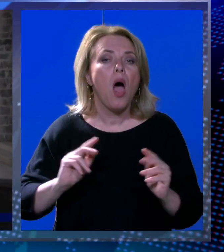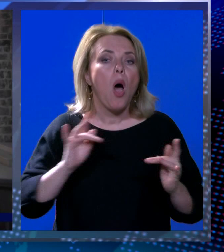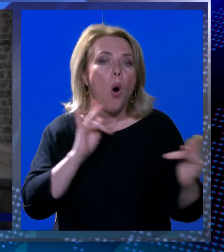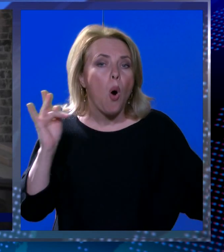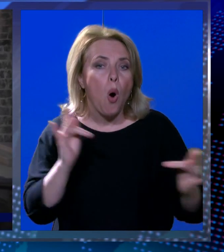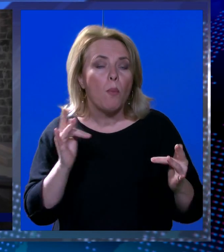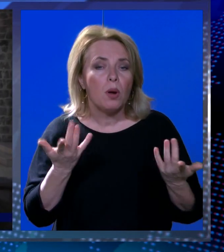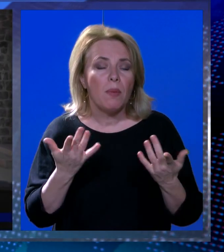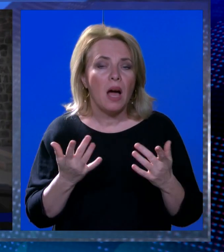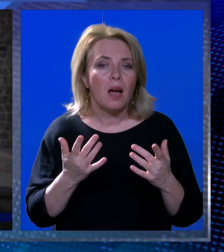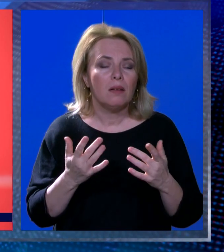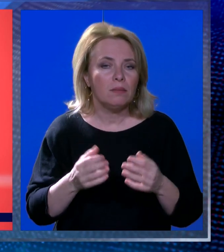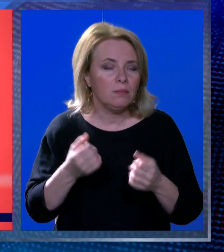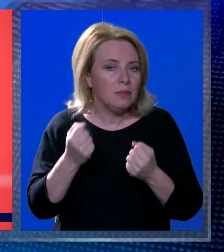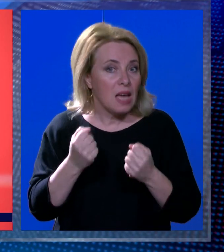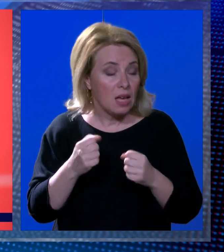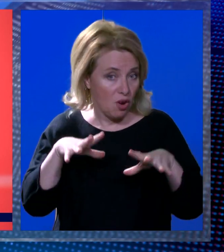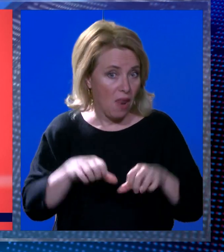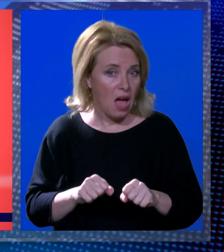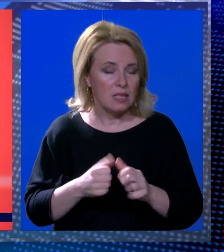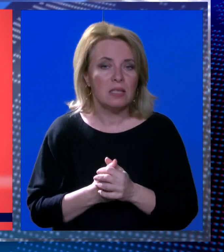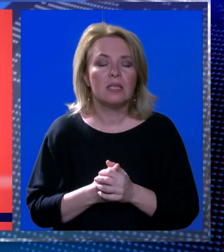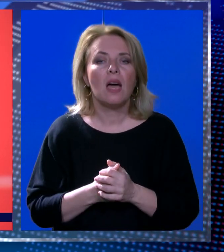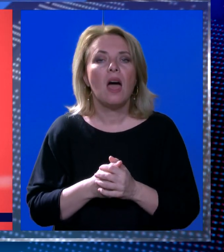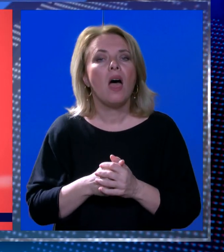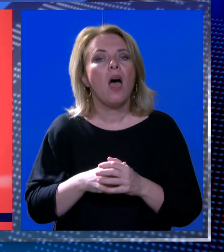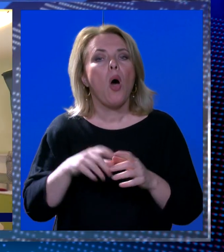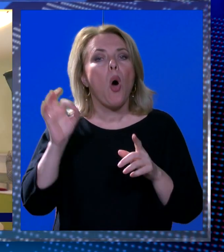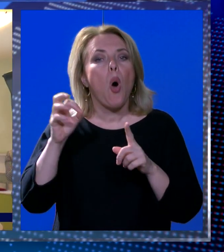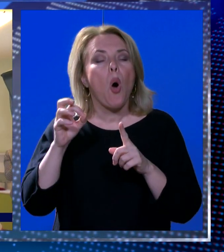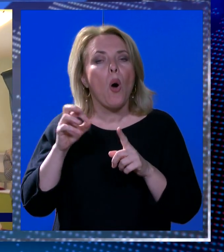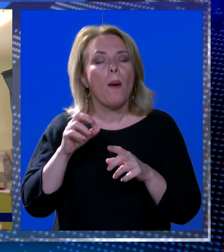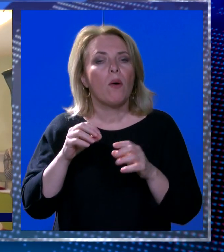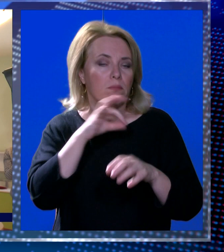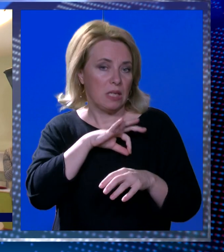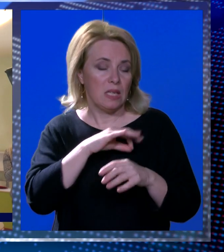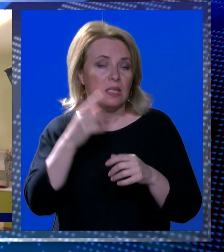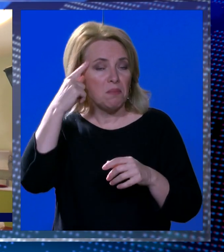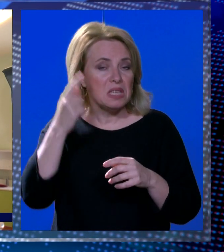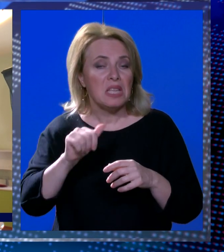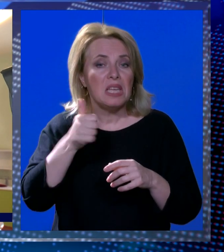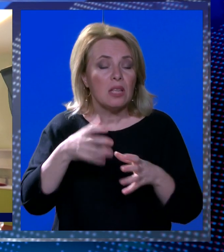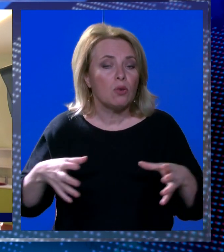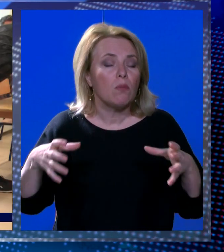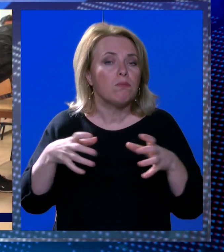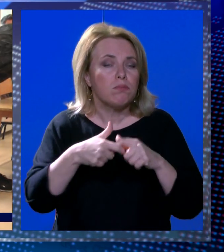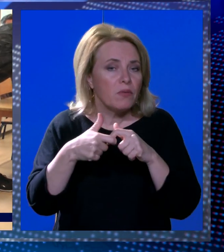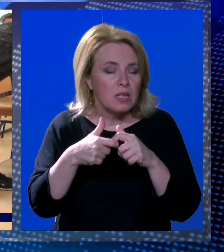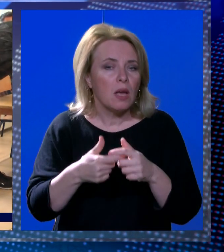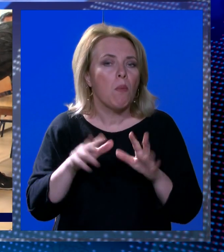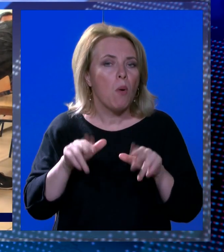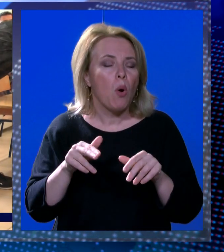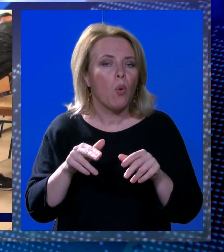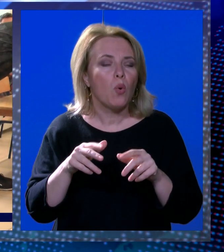povećavaju šanse aktualnoj vlasti. Pa po pitanju planova Bonačić-Obradović smatra kako jedino ujedinjeni mogu svrgnuti vladajuće strona i